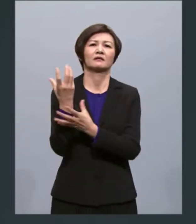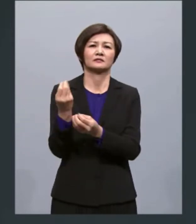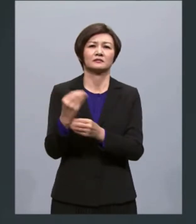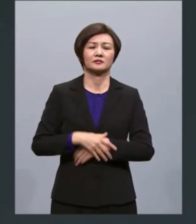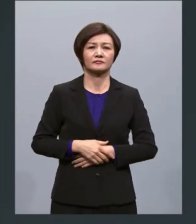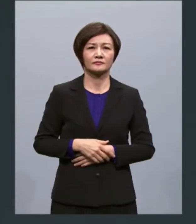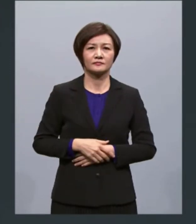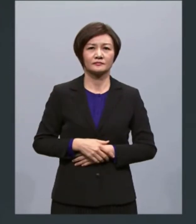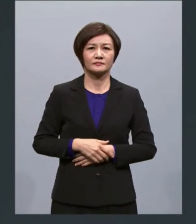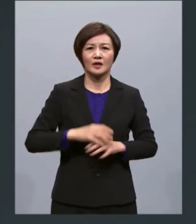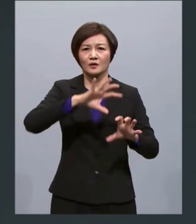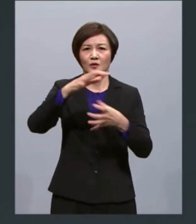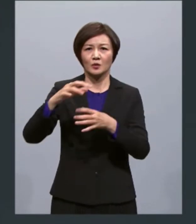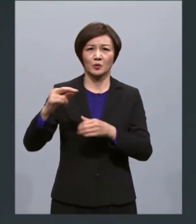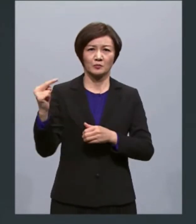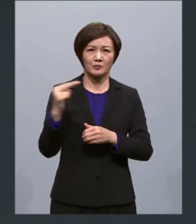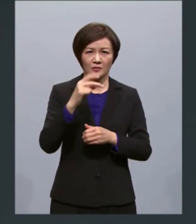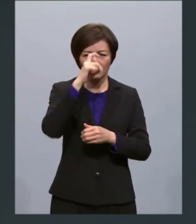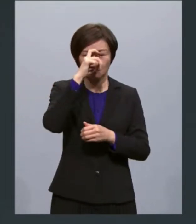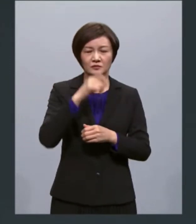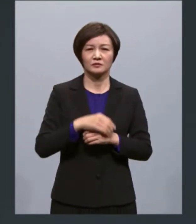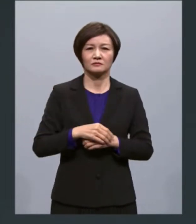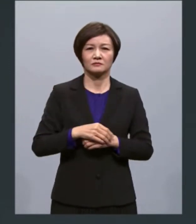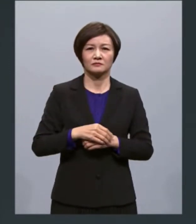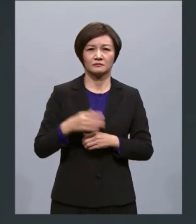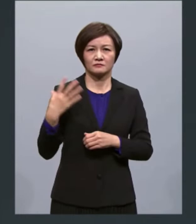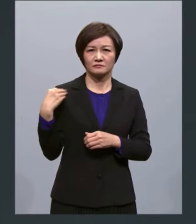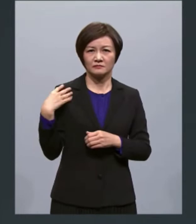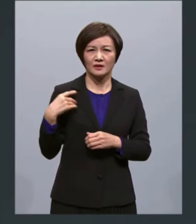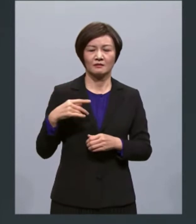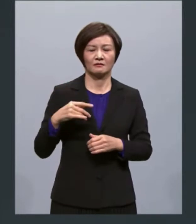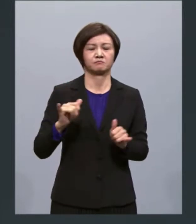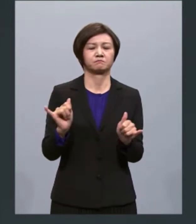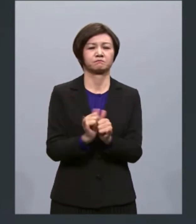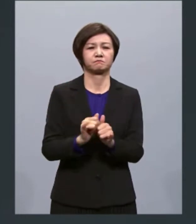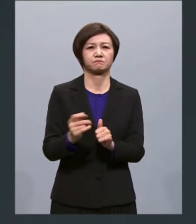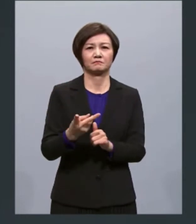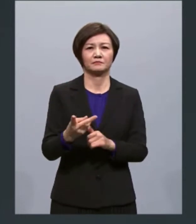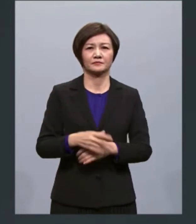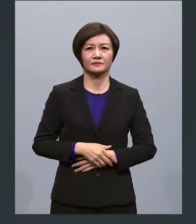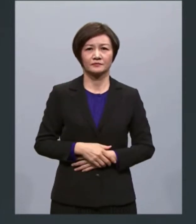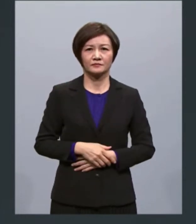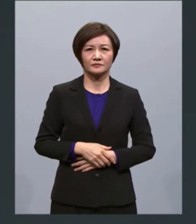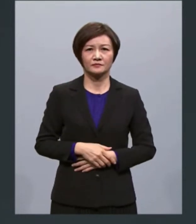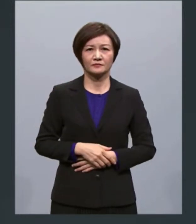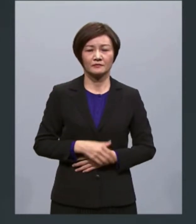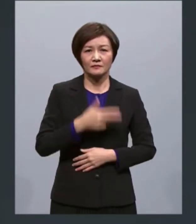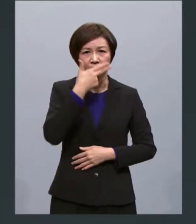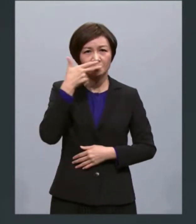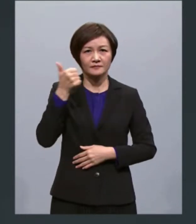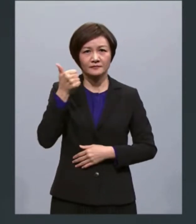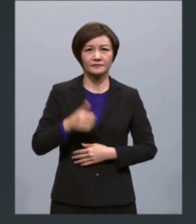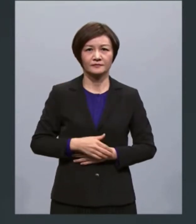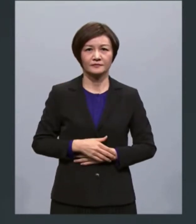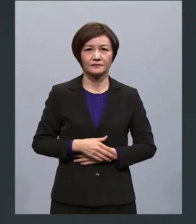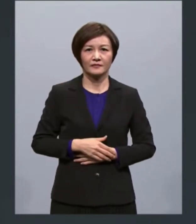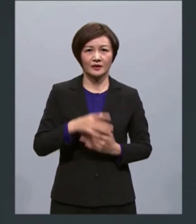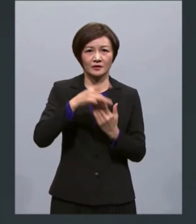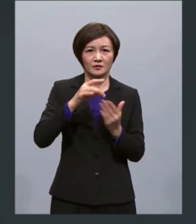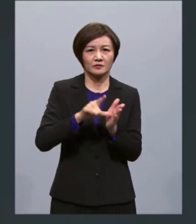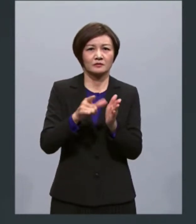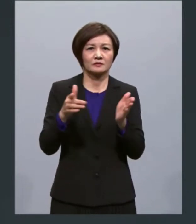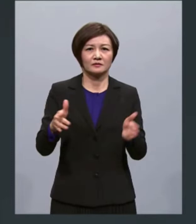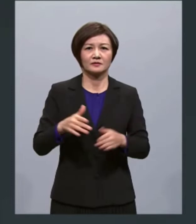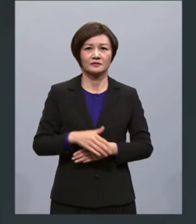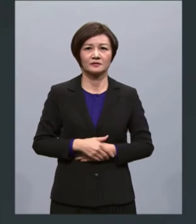场都和国际社会所期待的维持现状是相违背的。赖清德只有在选举的时